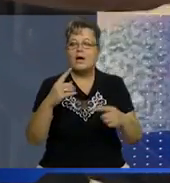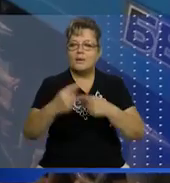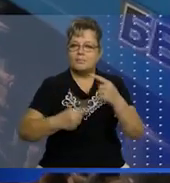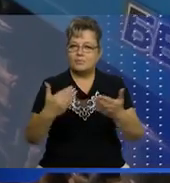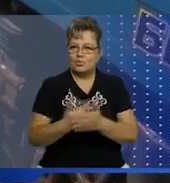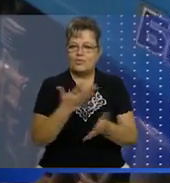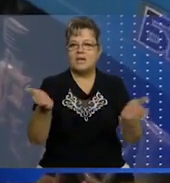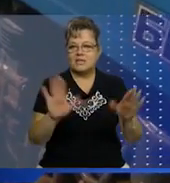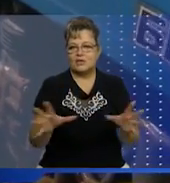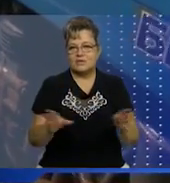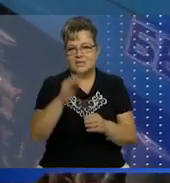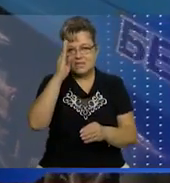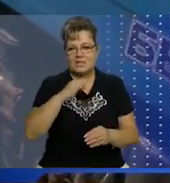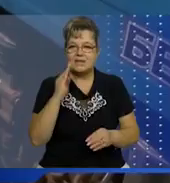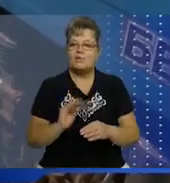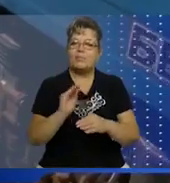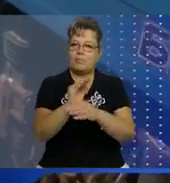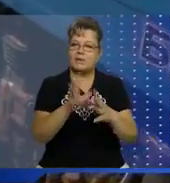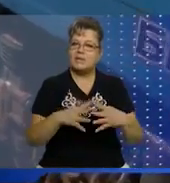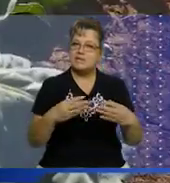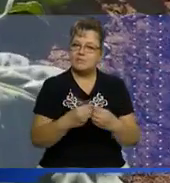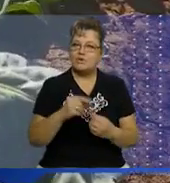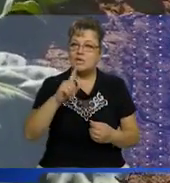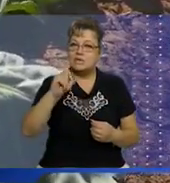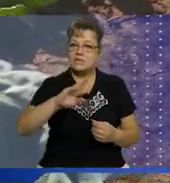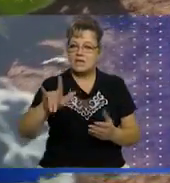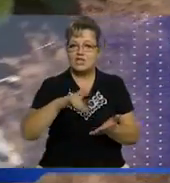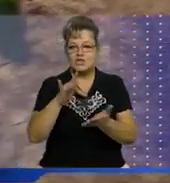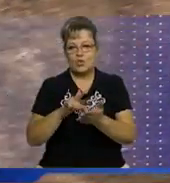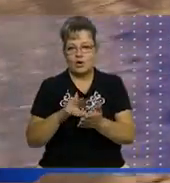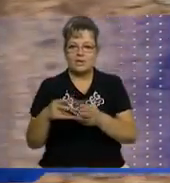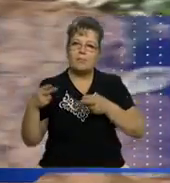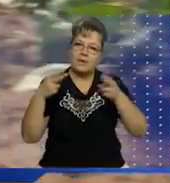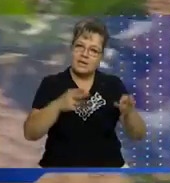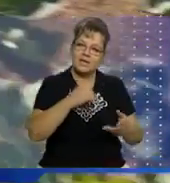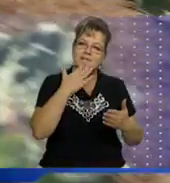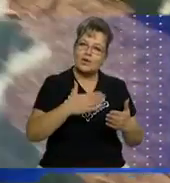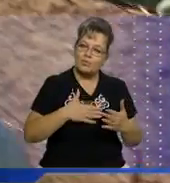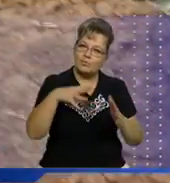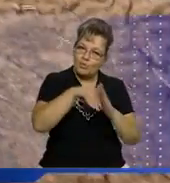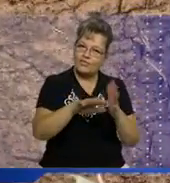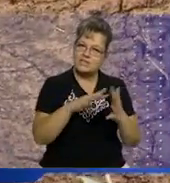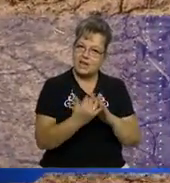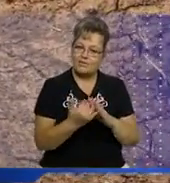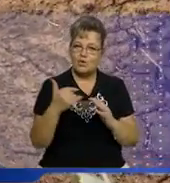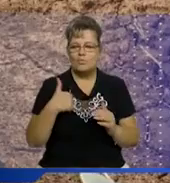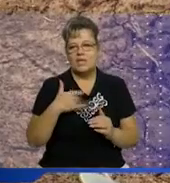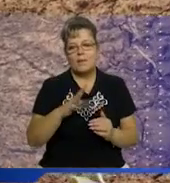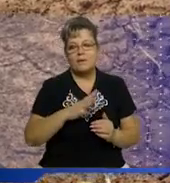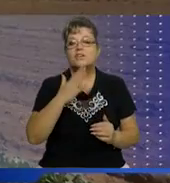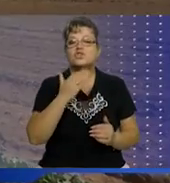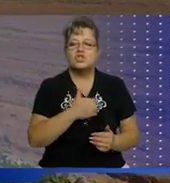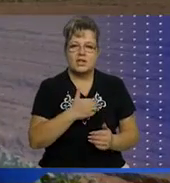разные сельхозкультуры. Новое поколение остается с родителями и пополняет семью. Зять Максим из города поехал за любимой в